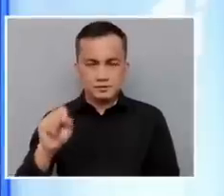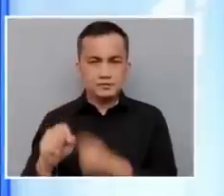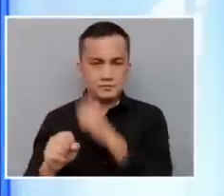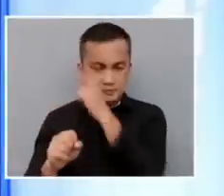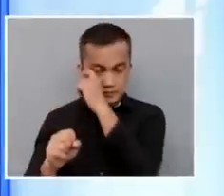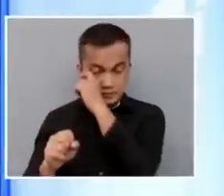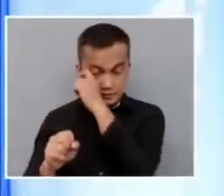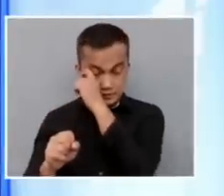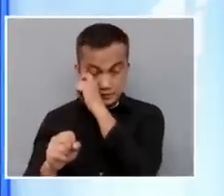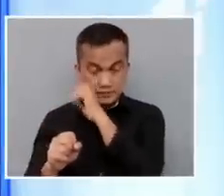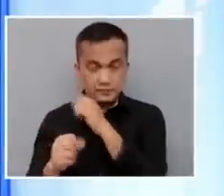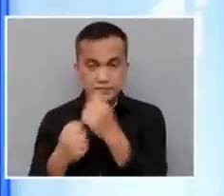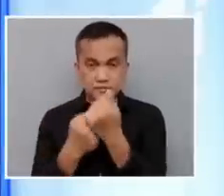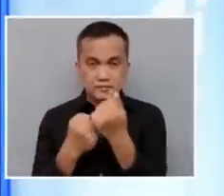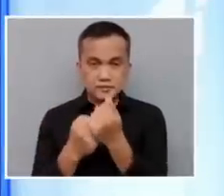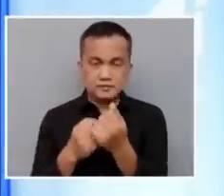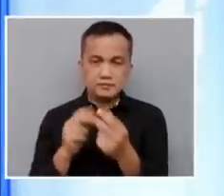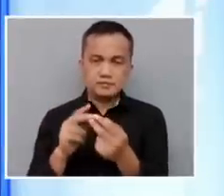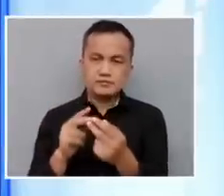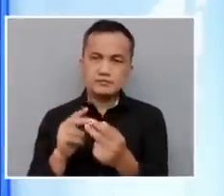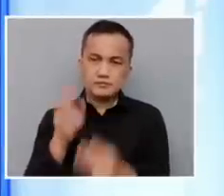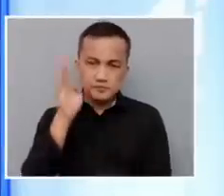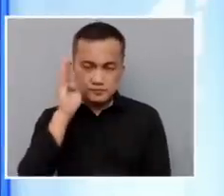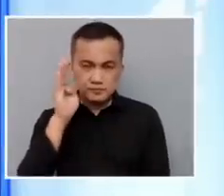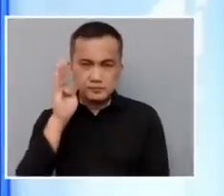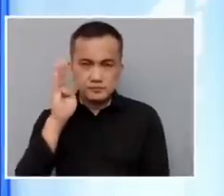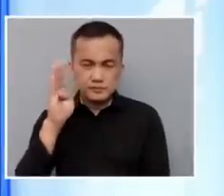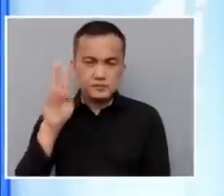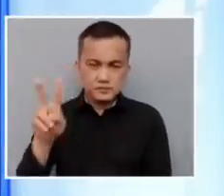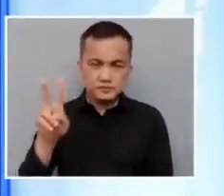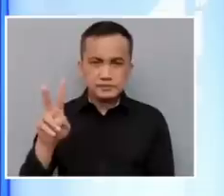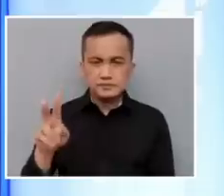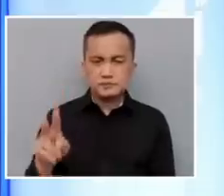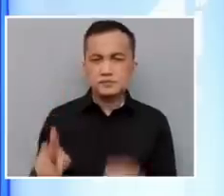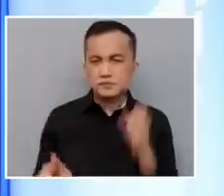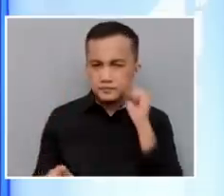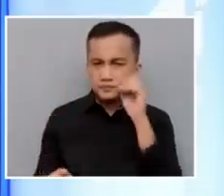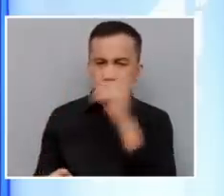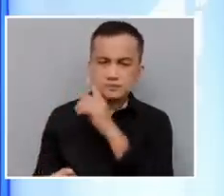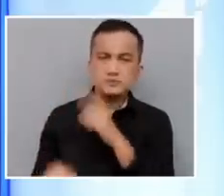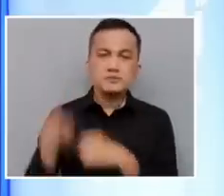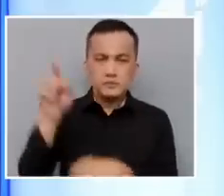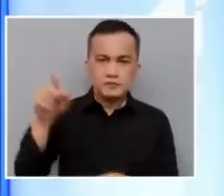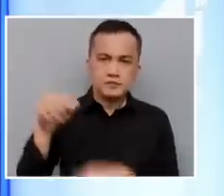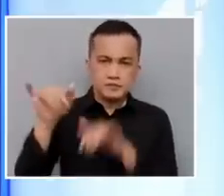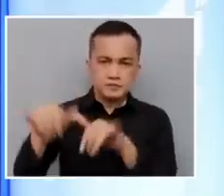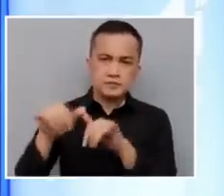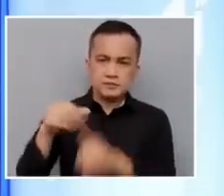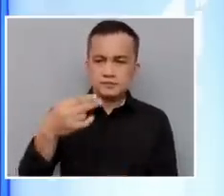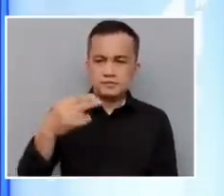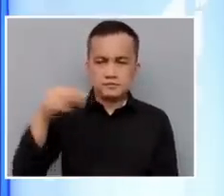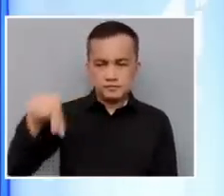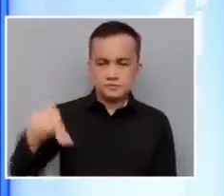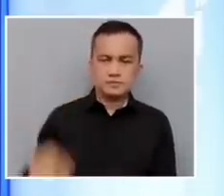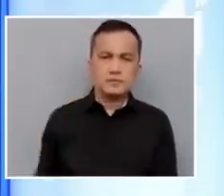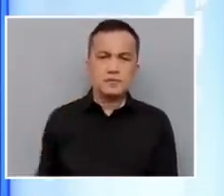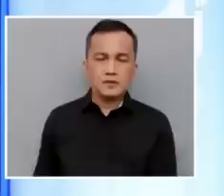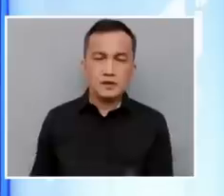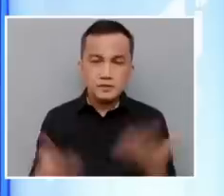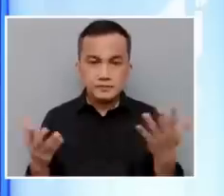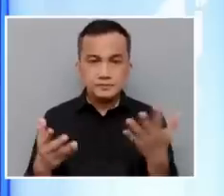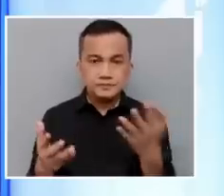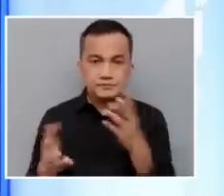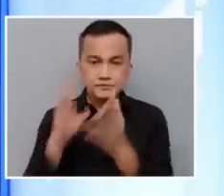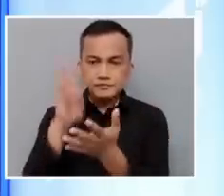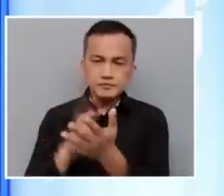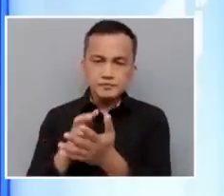Ilang taga-suporta ng tampalang Marcos Duterte ang naroon pa rin sa campaign headquarters na Uniteam diyan po sa Mandaluyong City